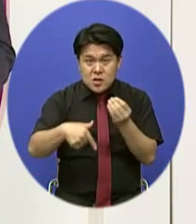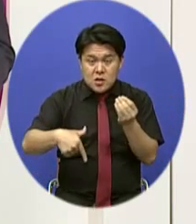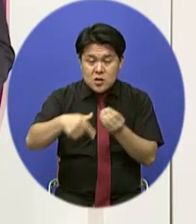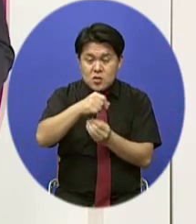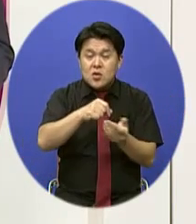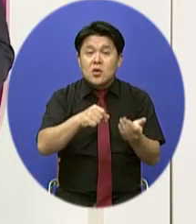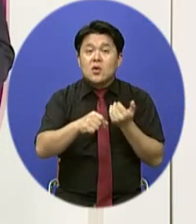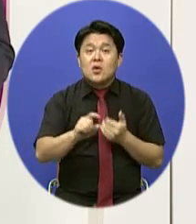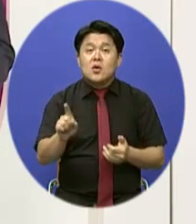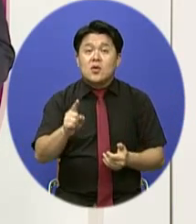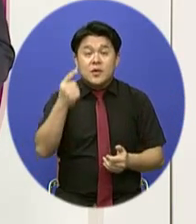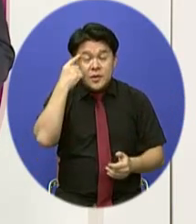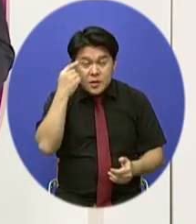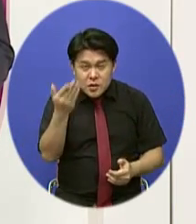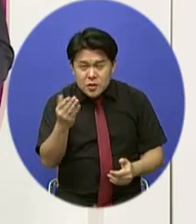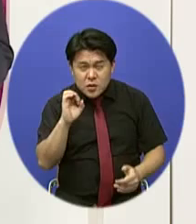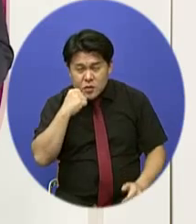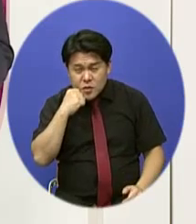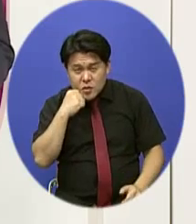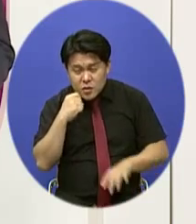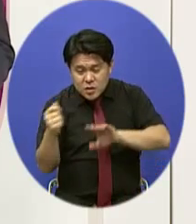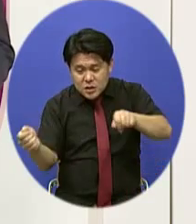어때요? 힘들까요?